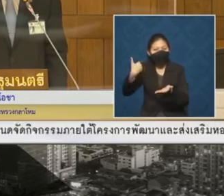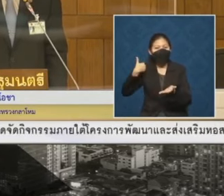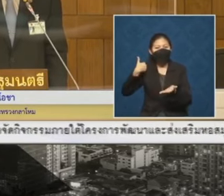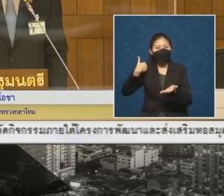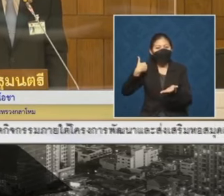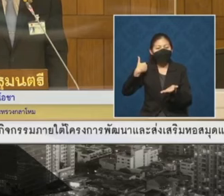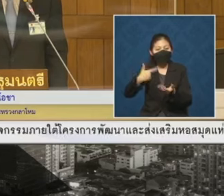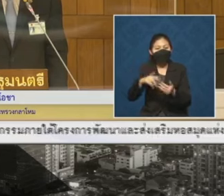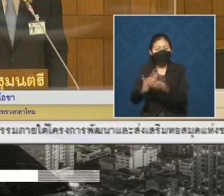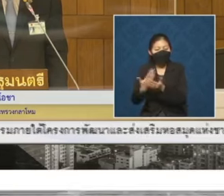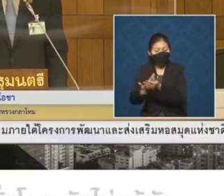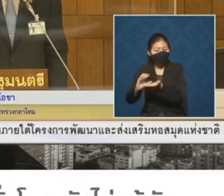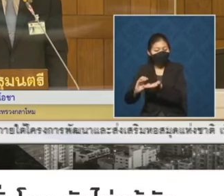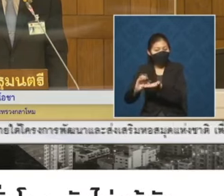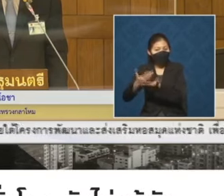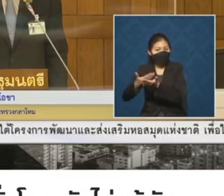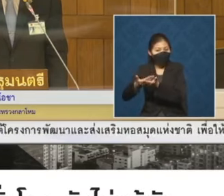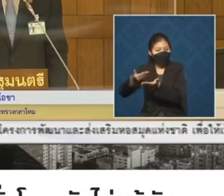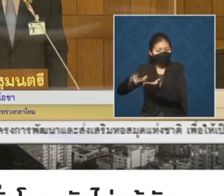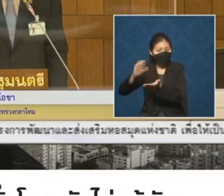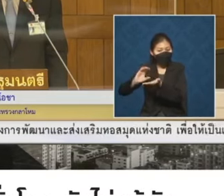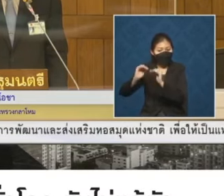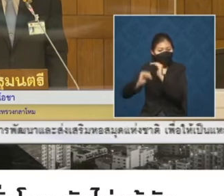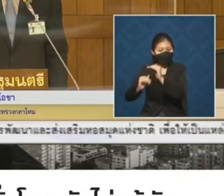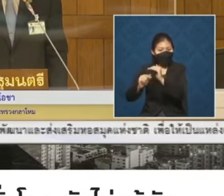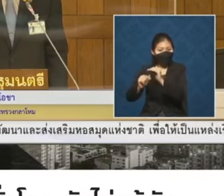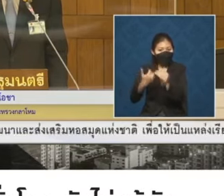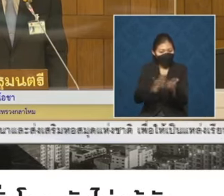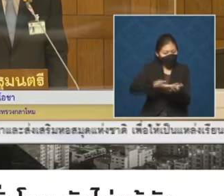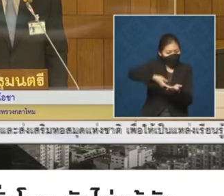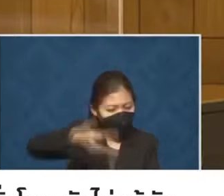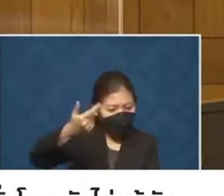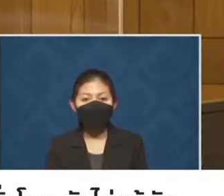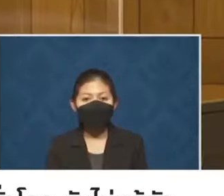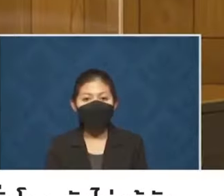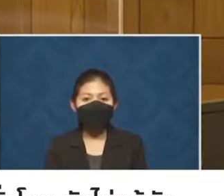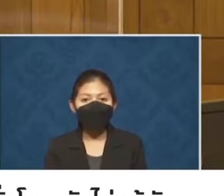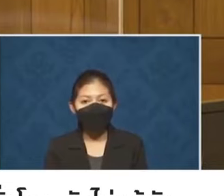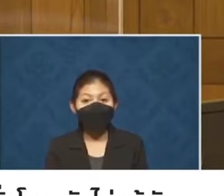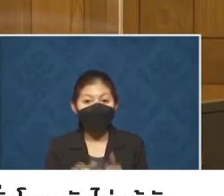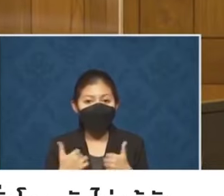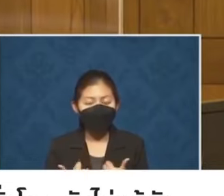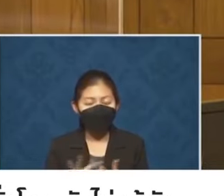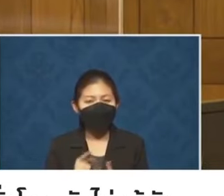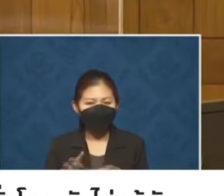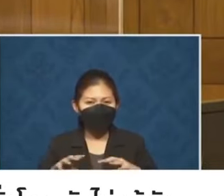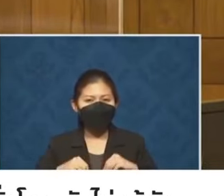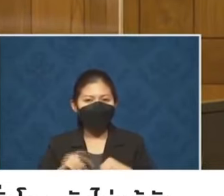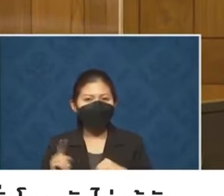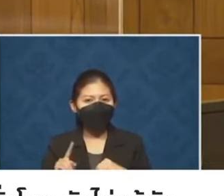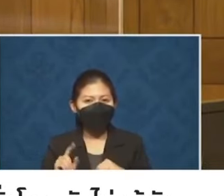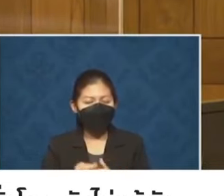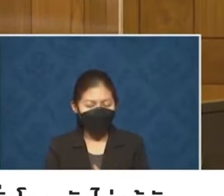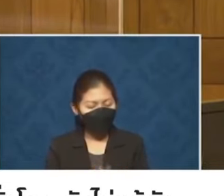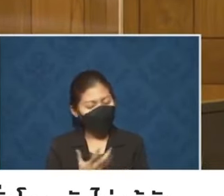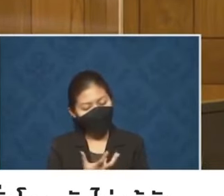ของแพงเรื่องเงินเฟ้อนะเมื่อวานนี้นายกก็ลุกขึ้นชี้แจงนะเดี๋ยวลองฟังบางช่วงบางตอนเนี่ย ต้องยอมรับกันนะครับว่าสินค้ามันมีราคาแพง